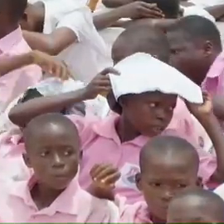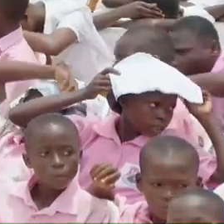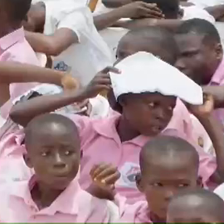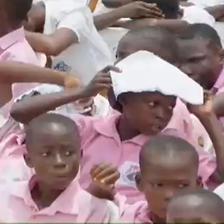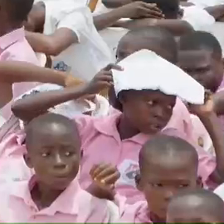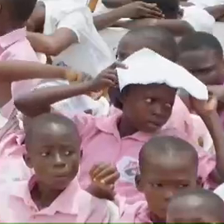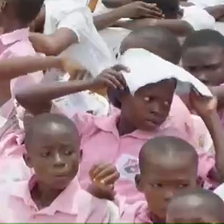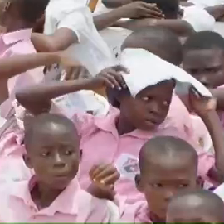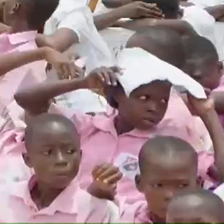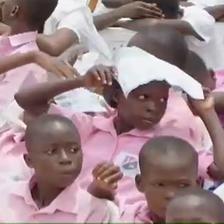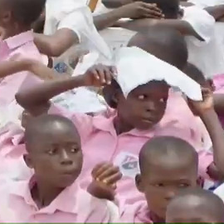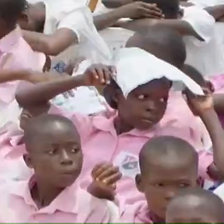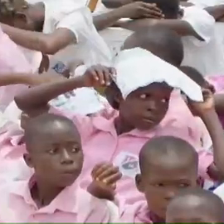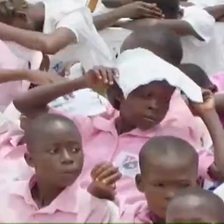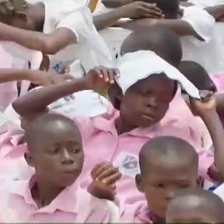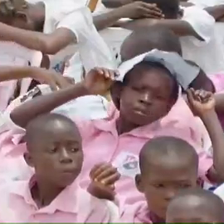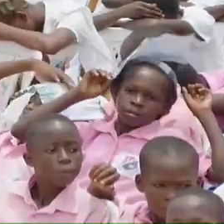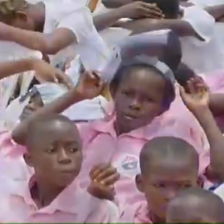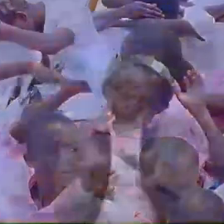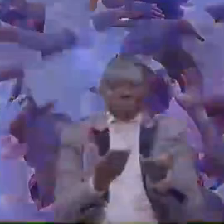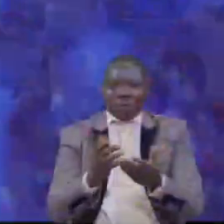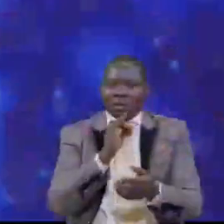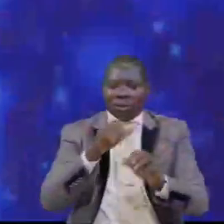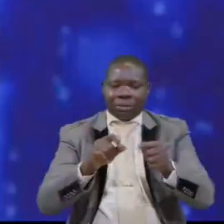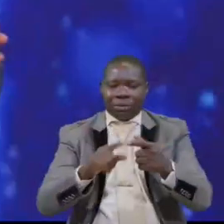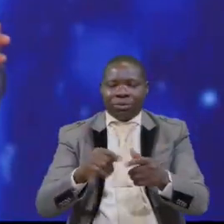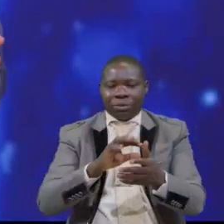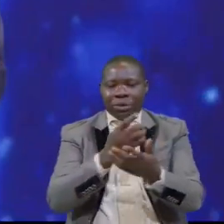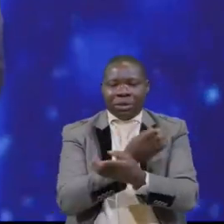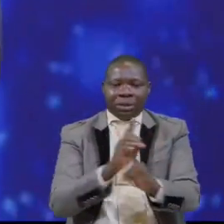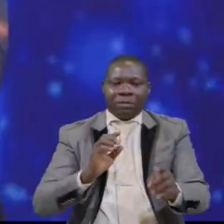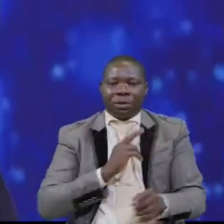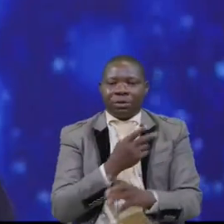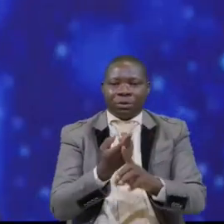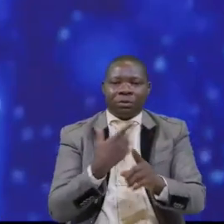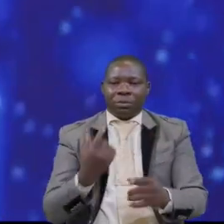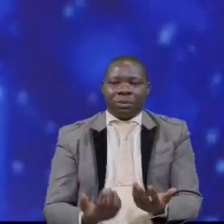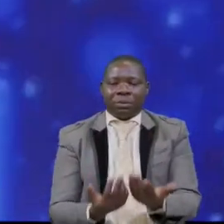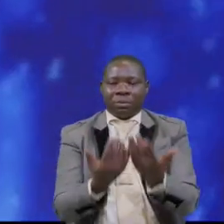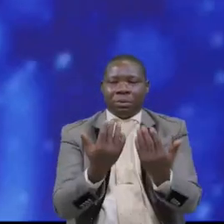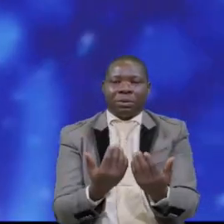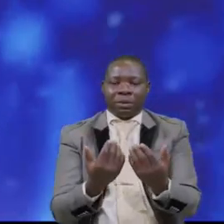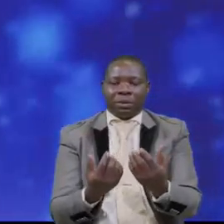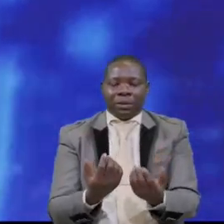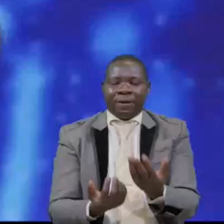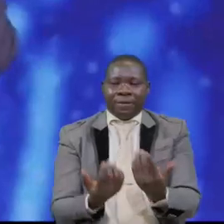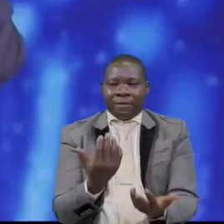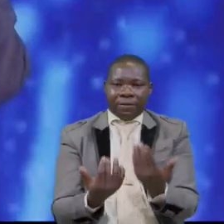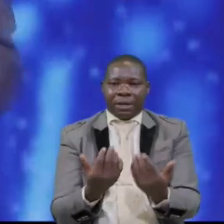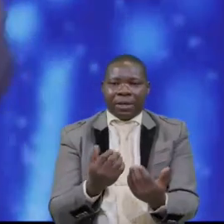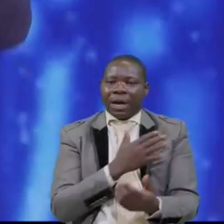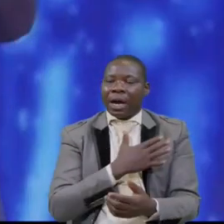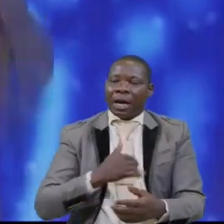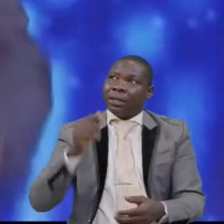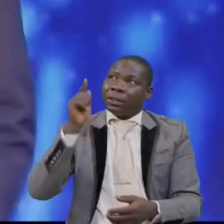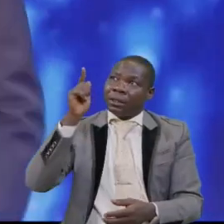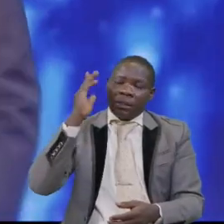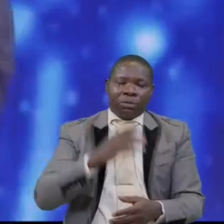fouraise ardente et il nous délivrera de ta main roi et il nous